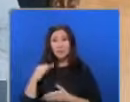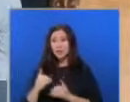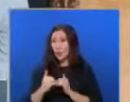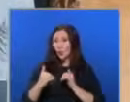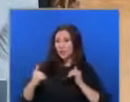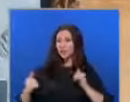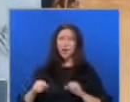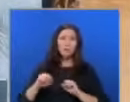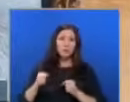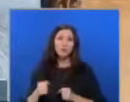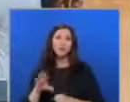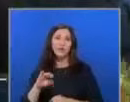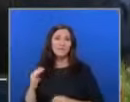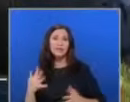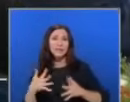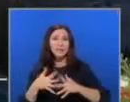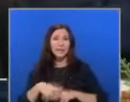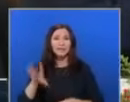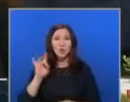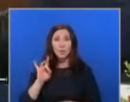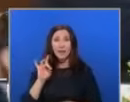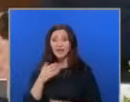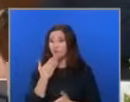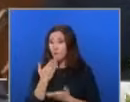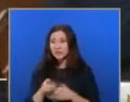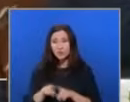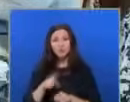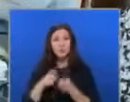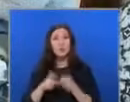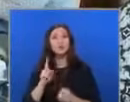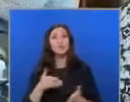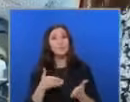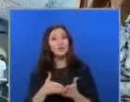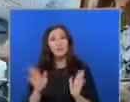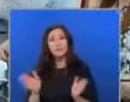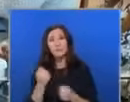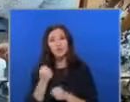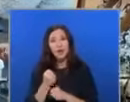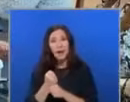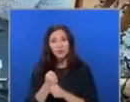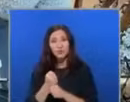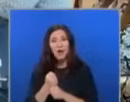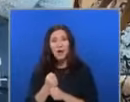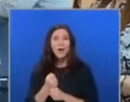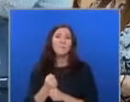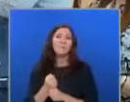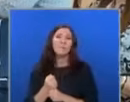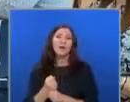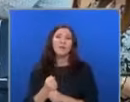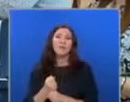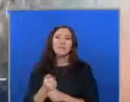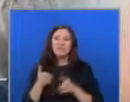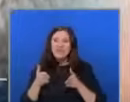крачки от европейската интеграция. Румен Радев обяви също, че проблемите, които пречеха да започне работа терминалът за втечнен газ